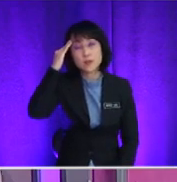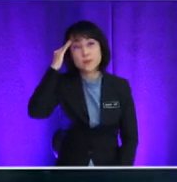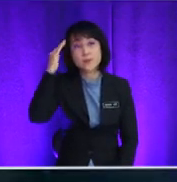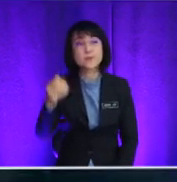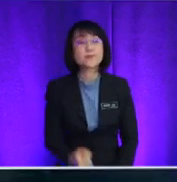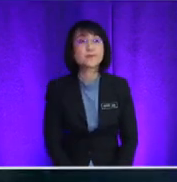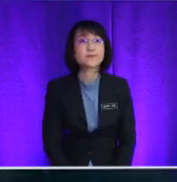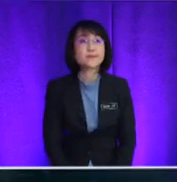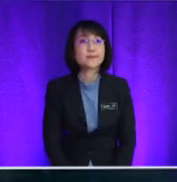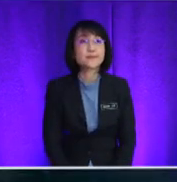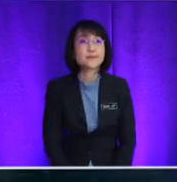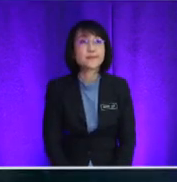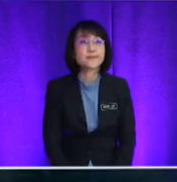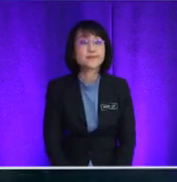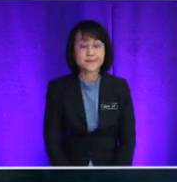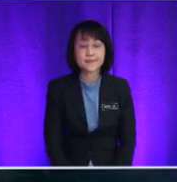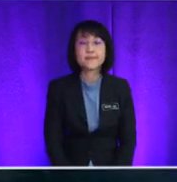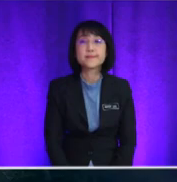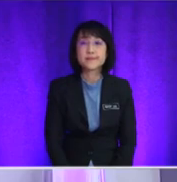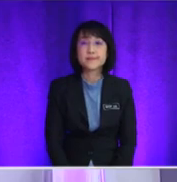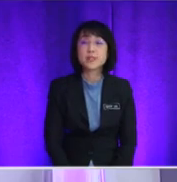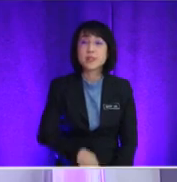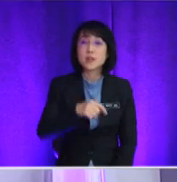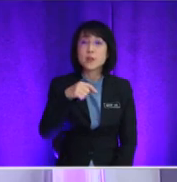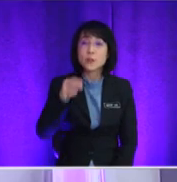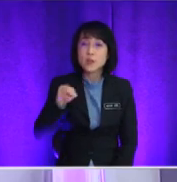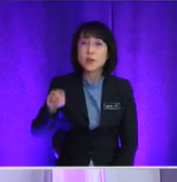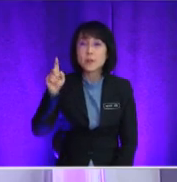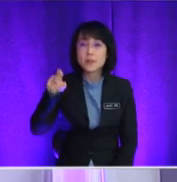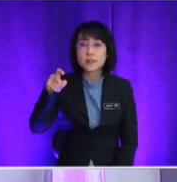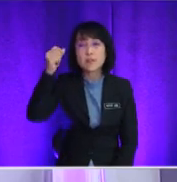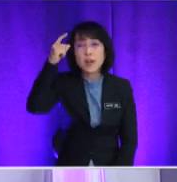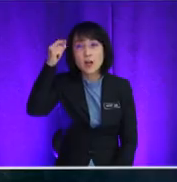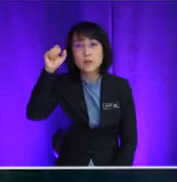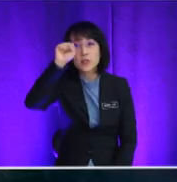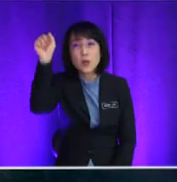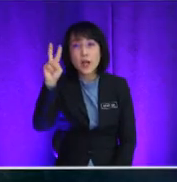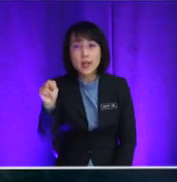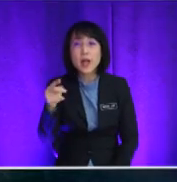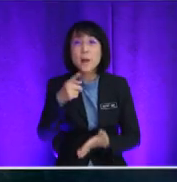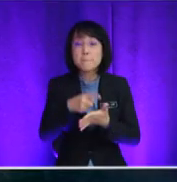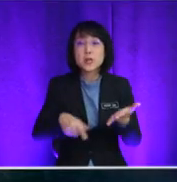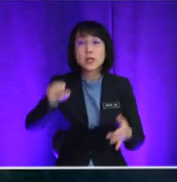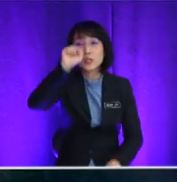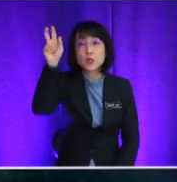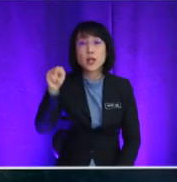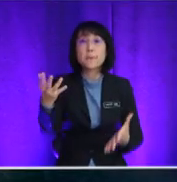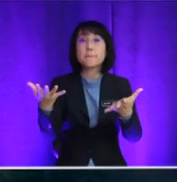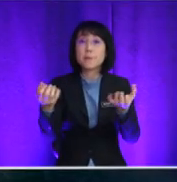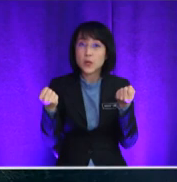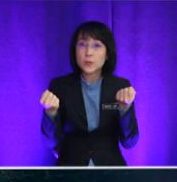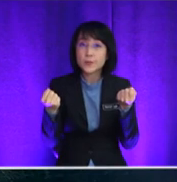kita ke negeri Perhatian Kepada kehendak soalnya Iya betul memang dalam soal dan